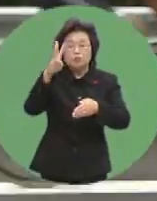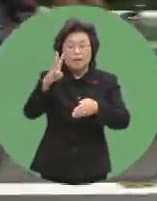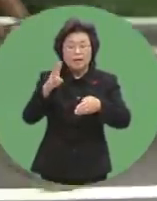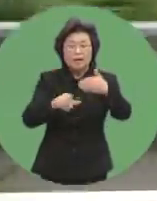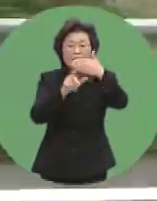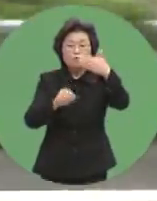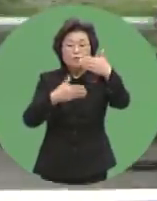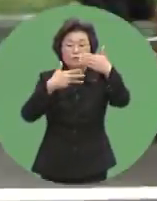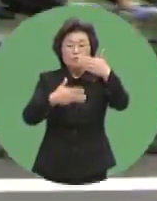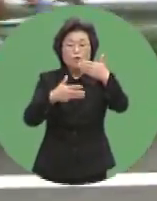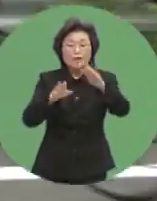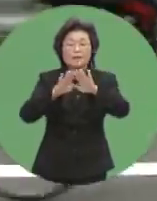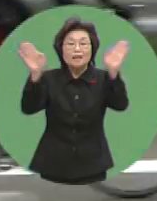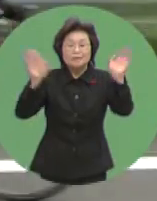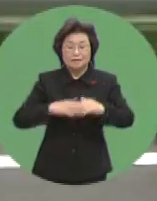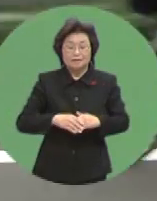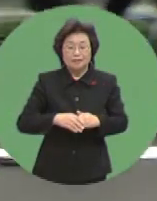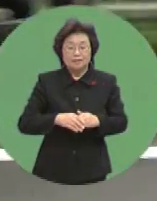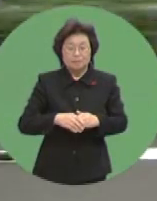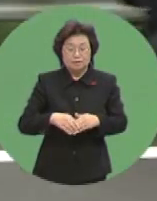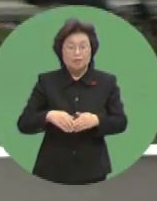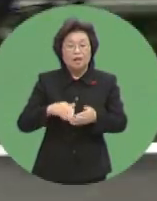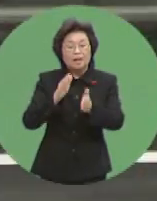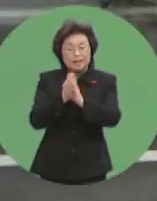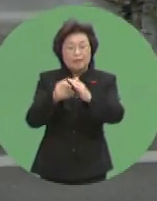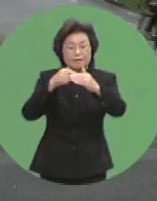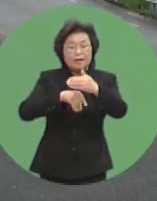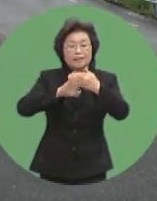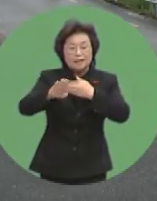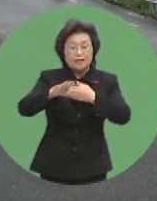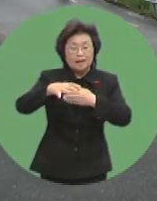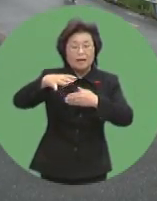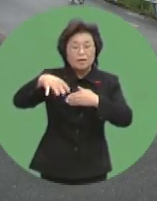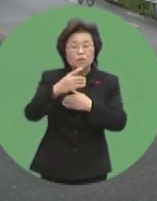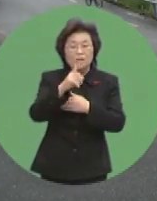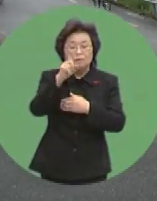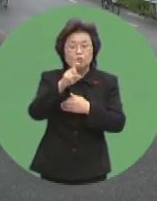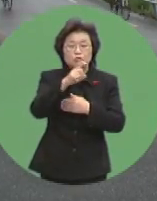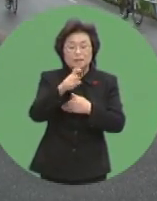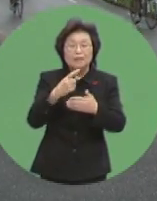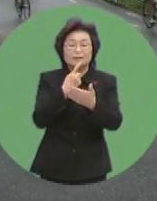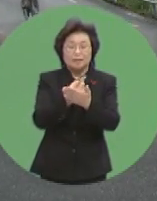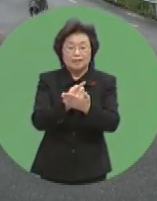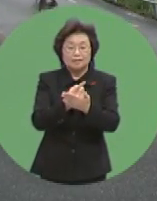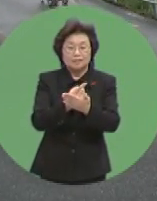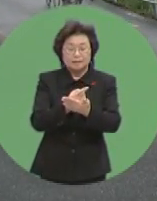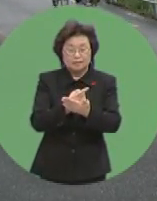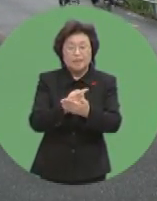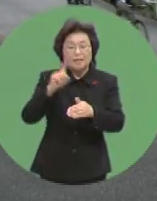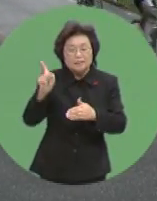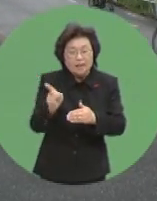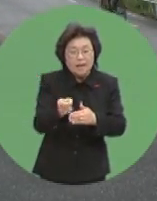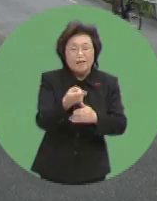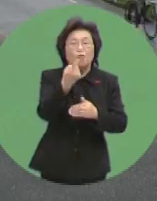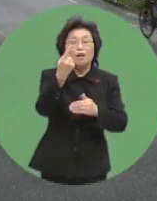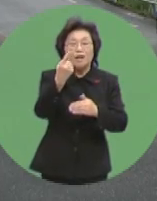9月8日に開催され、県内外から参加した410人のライダーが大自然の中を駆け抜け